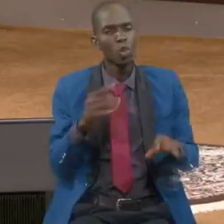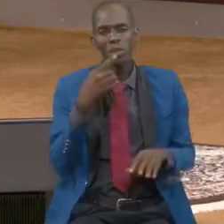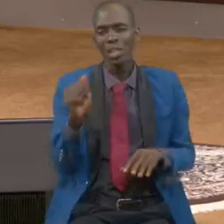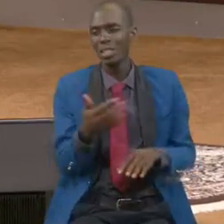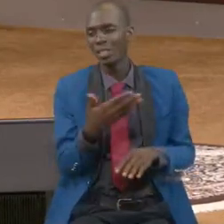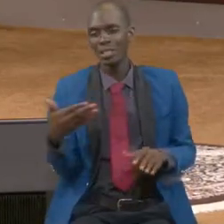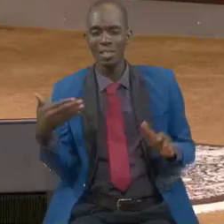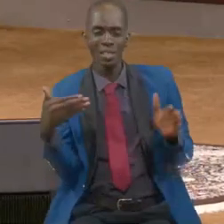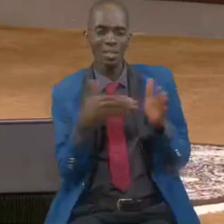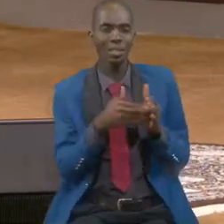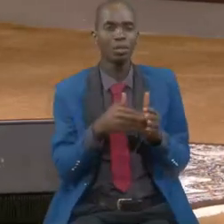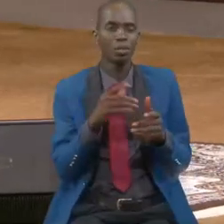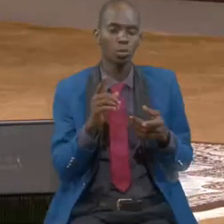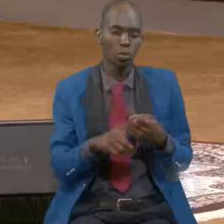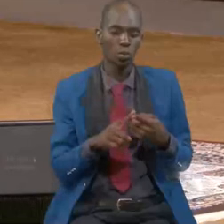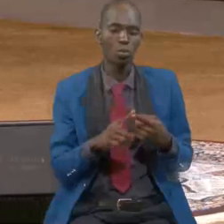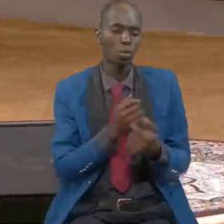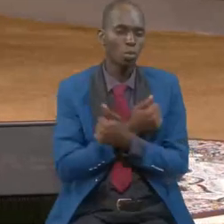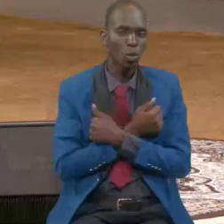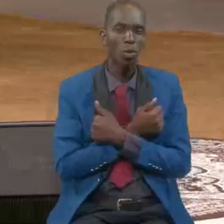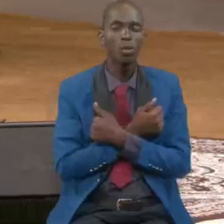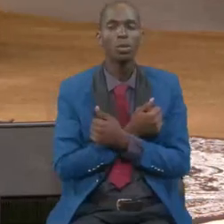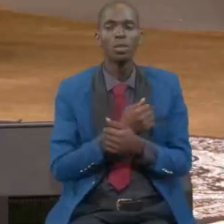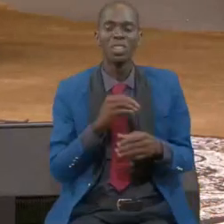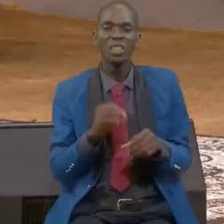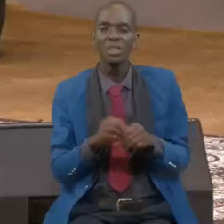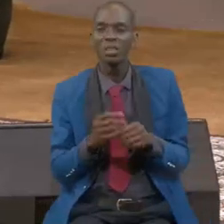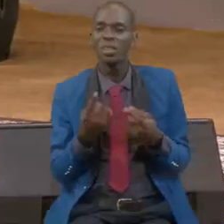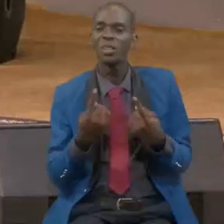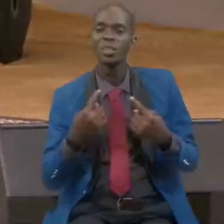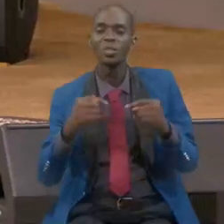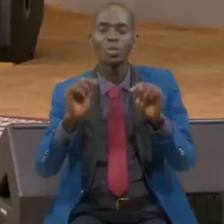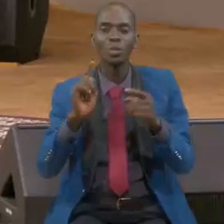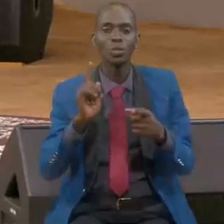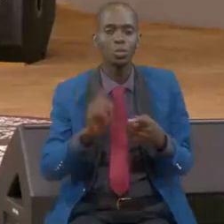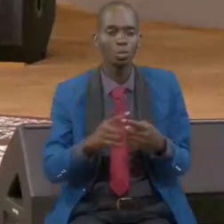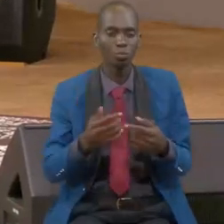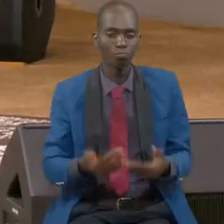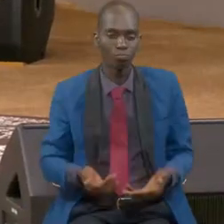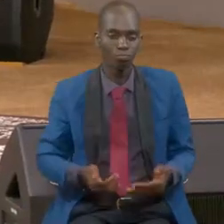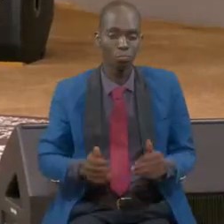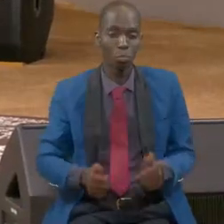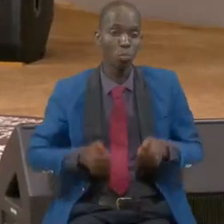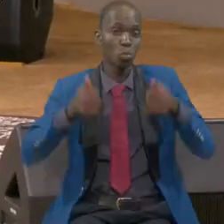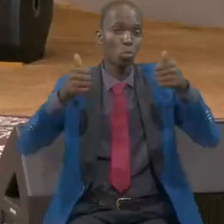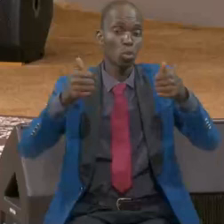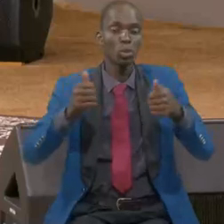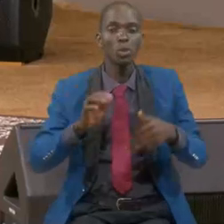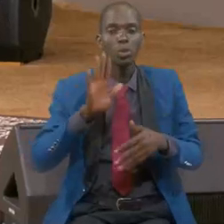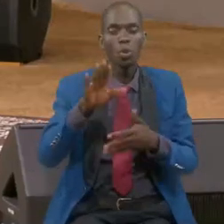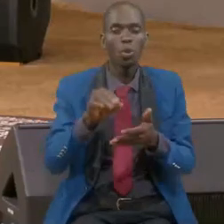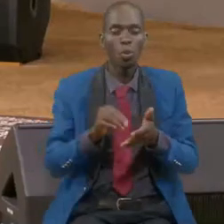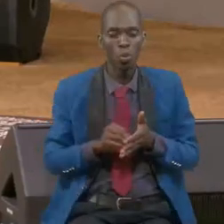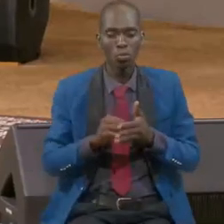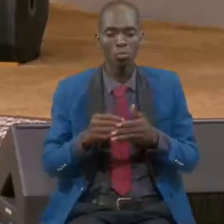agissez. Ne dites rien de contraire à l'amour pour promouvoir votre position,